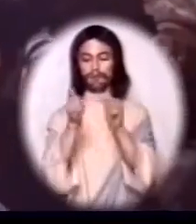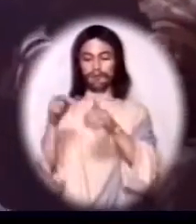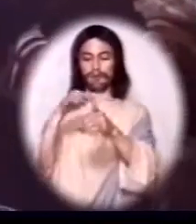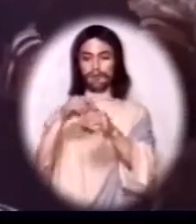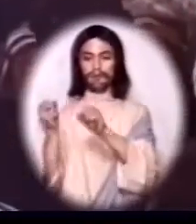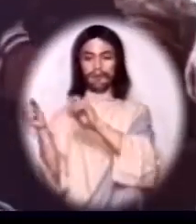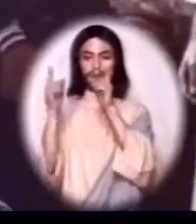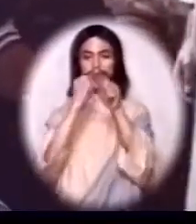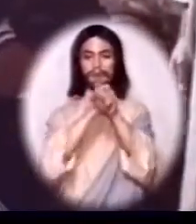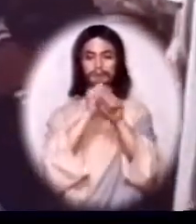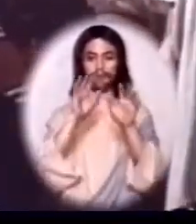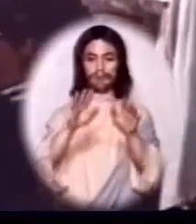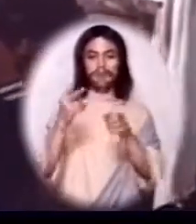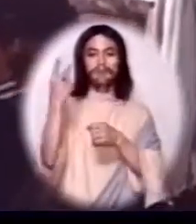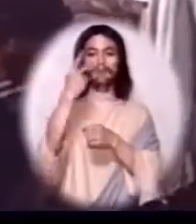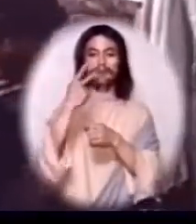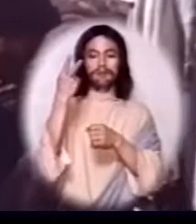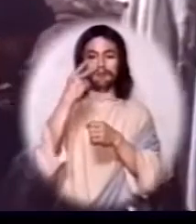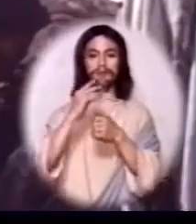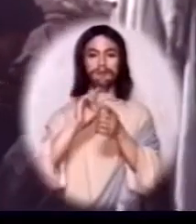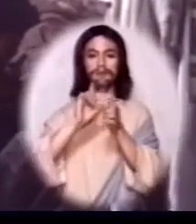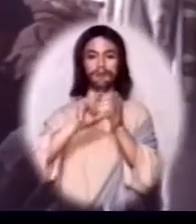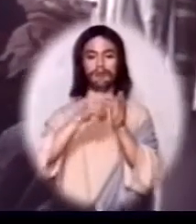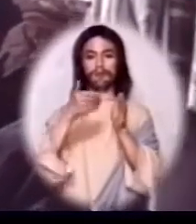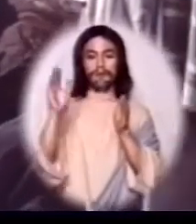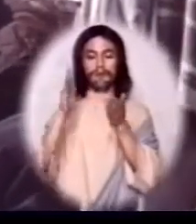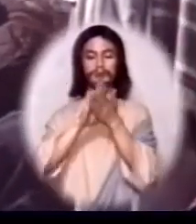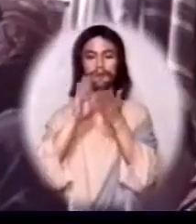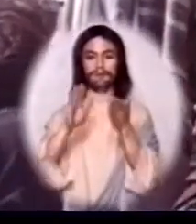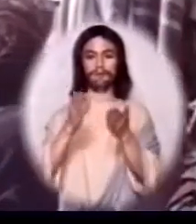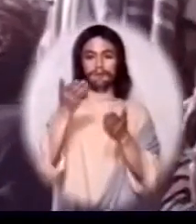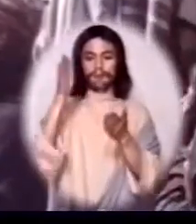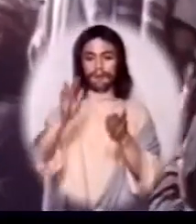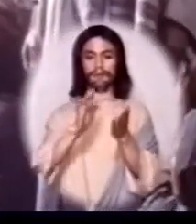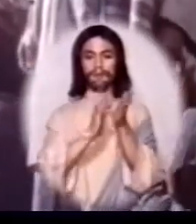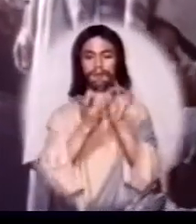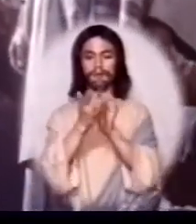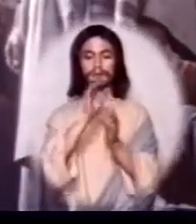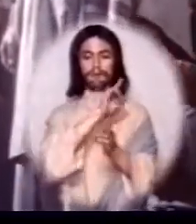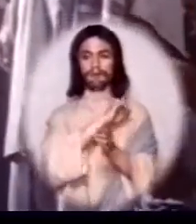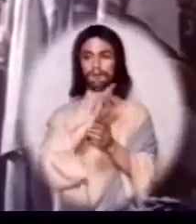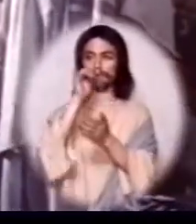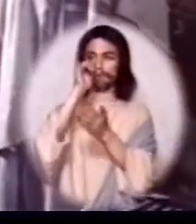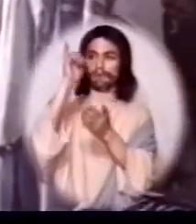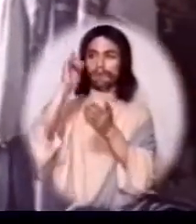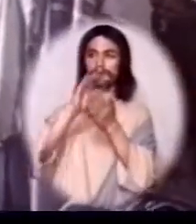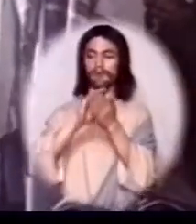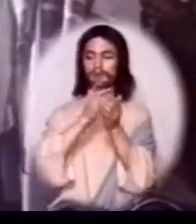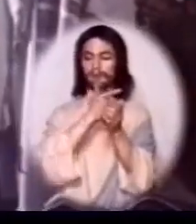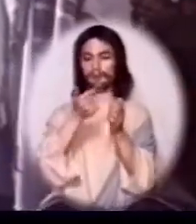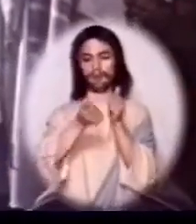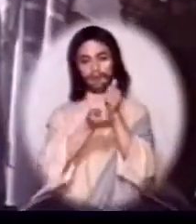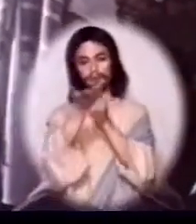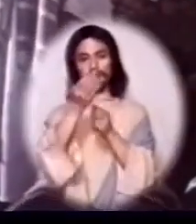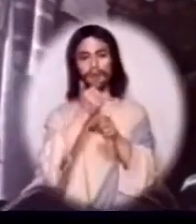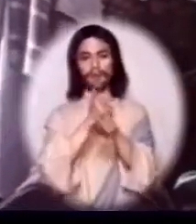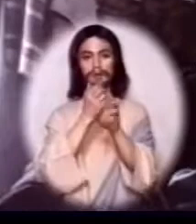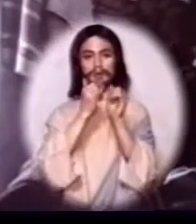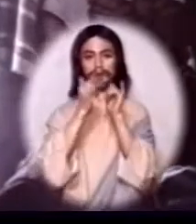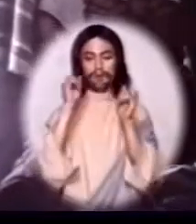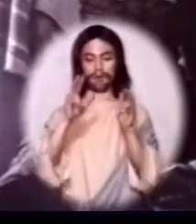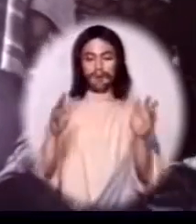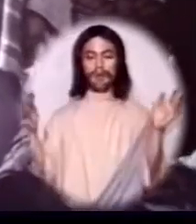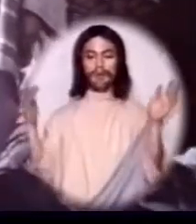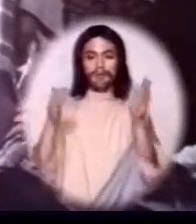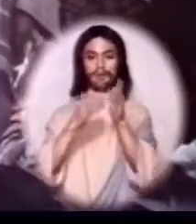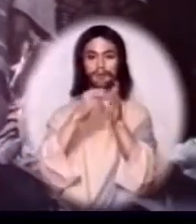예수님께서 죽음 가운데서 살아나신 지가 이제 2000년이 됩니다. 그렇지만 그는 가장 위대하고 강력한 영향을 이 세상에